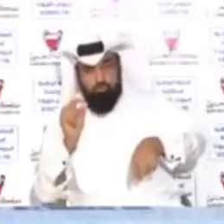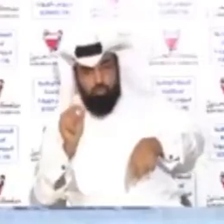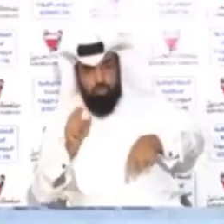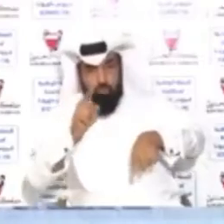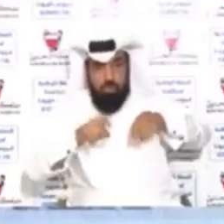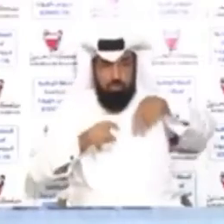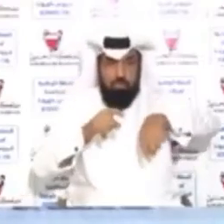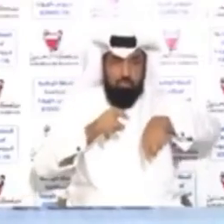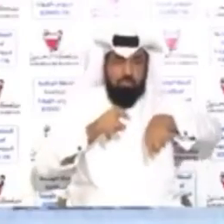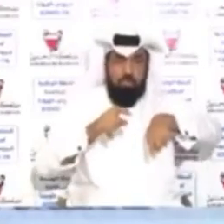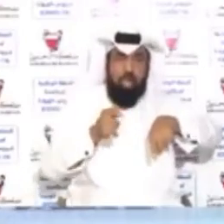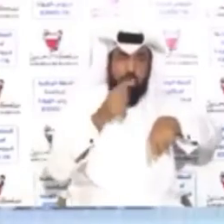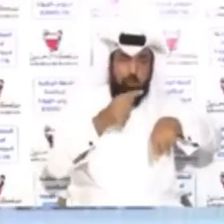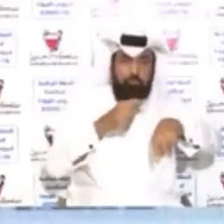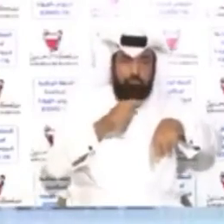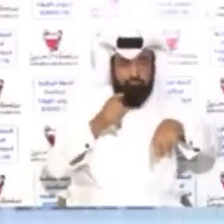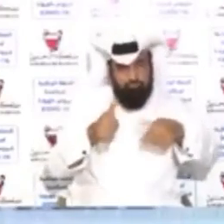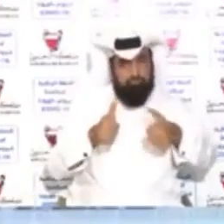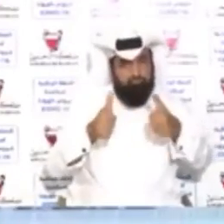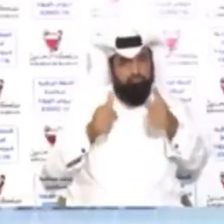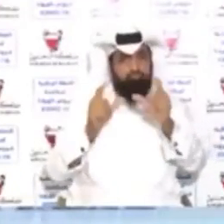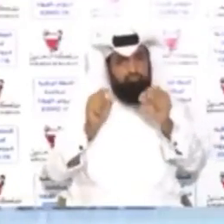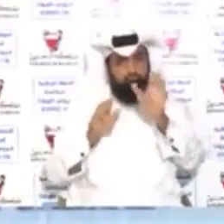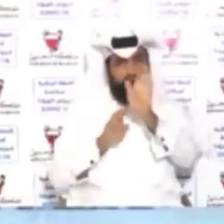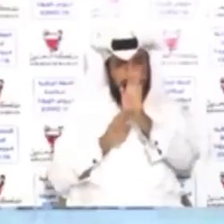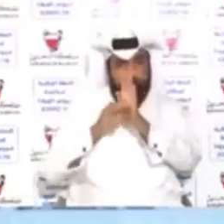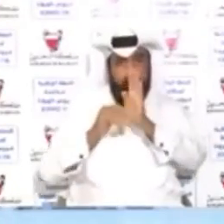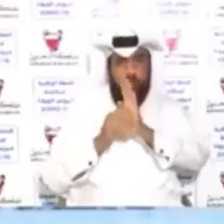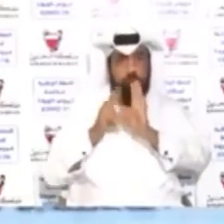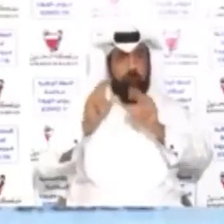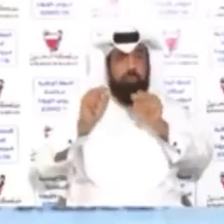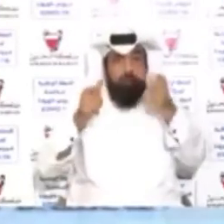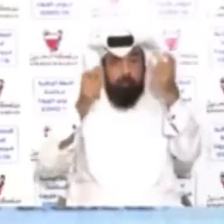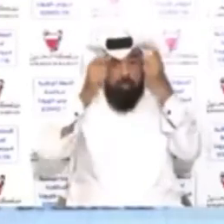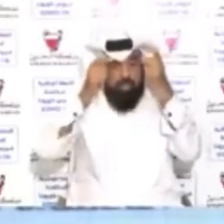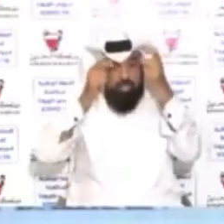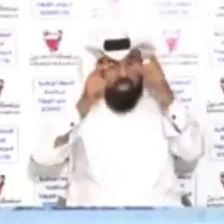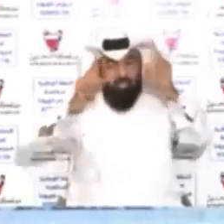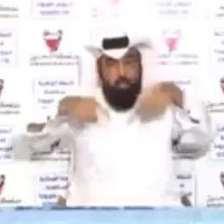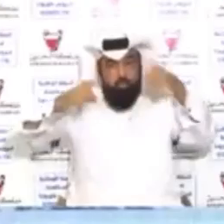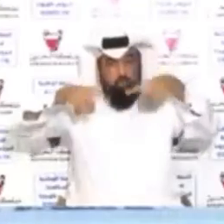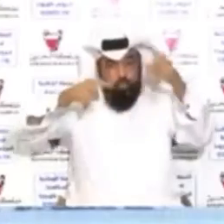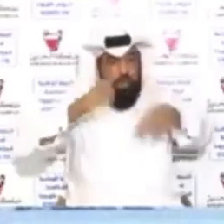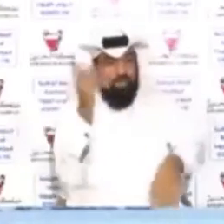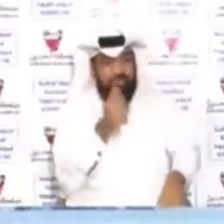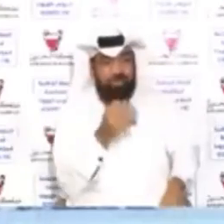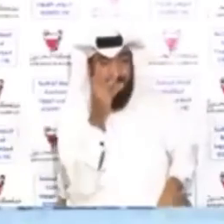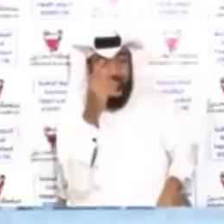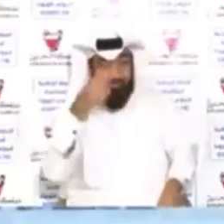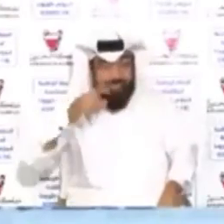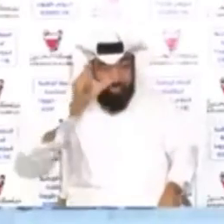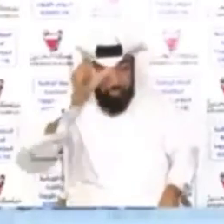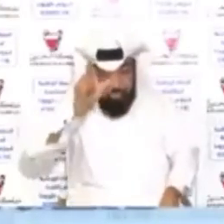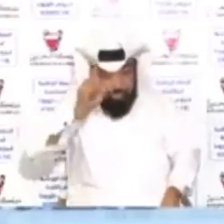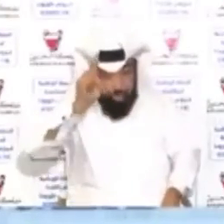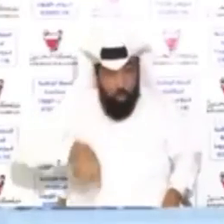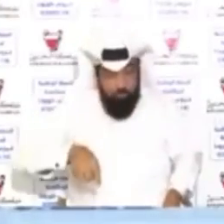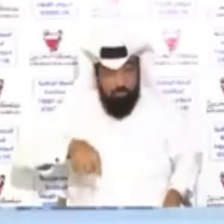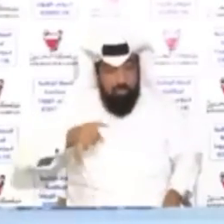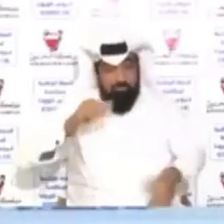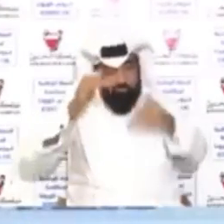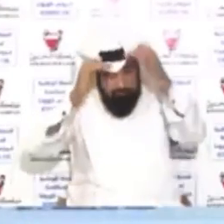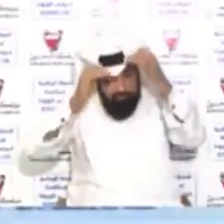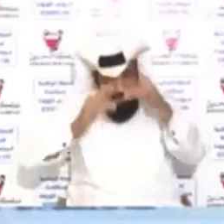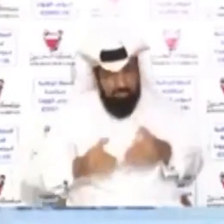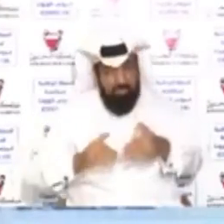نتيجة في تقليل عدد الأيام اللي يكون فيها المريض موجود في المستشفى، اللي هو إحنا نقول درجة الشفاء تكون